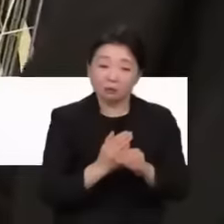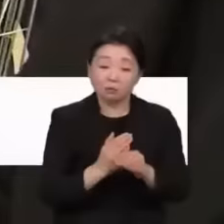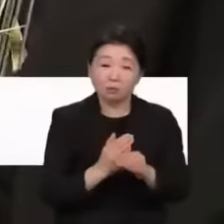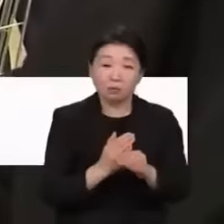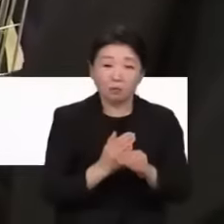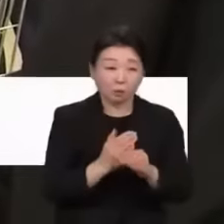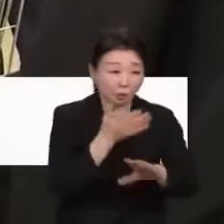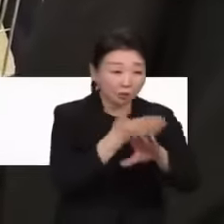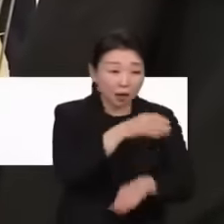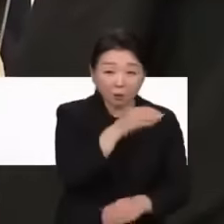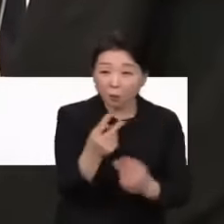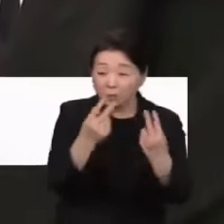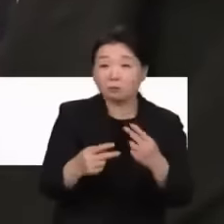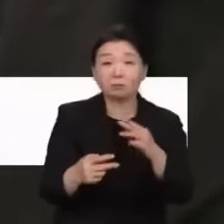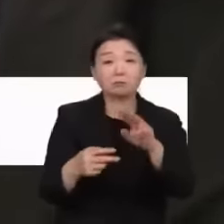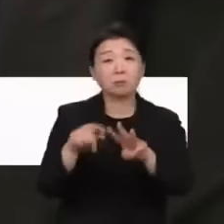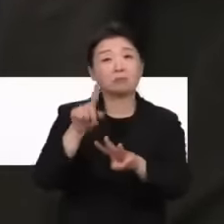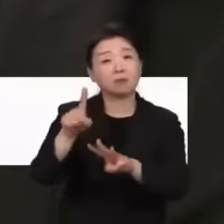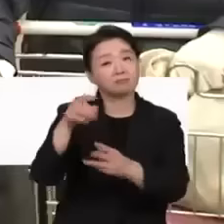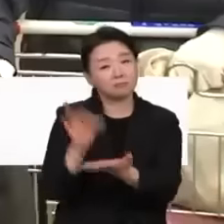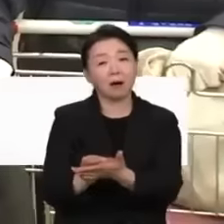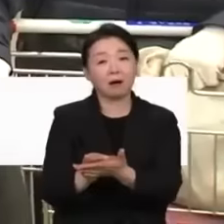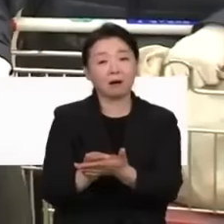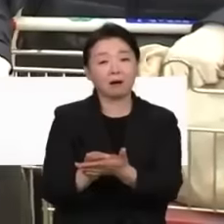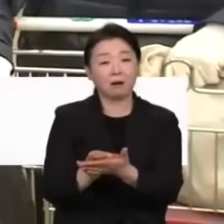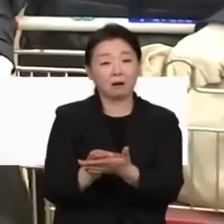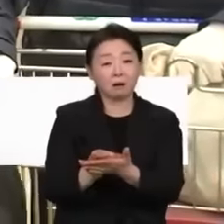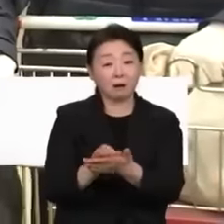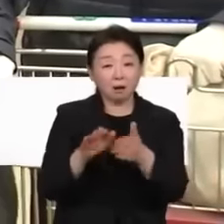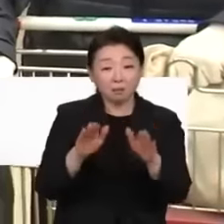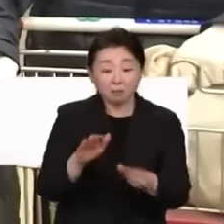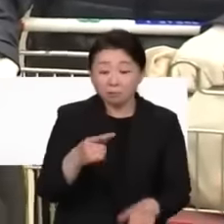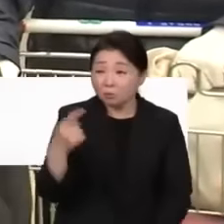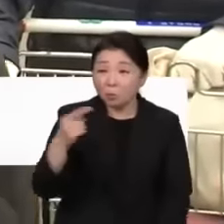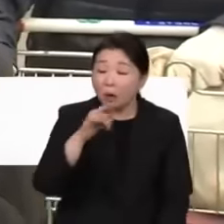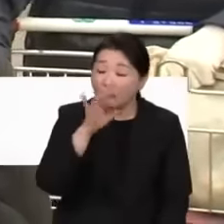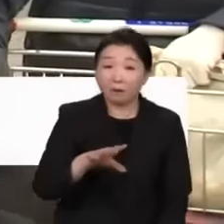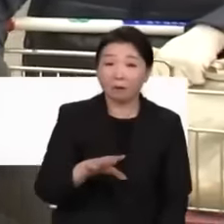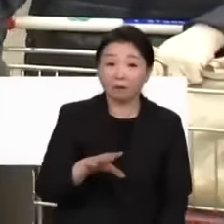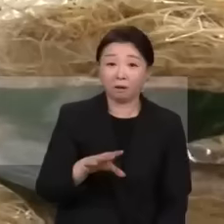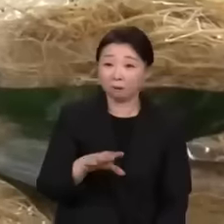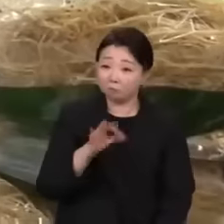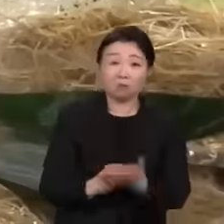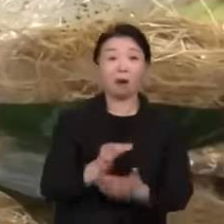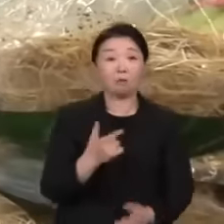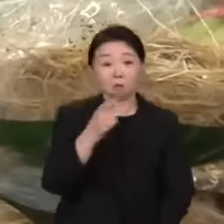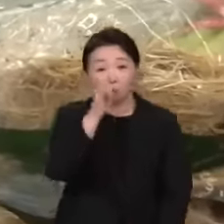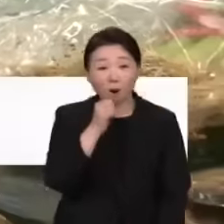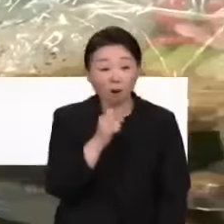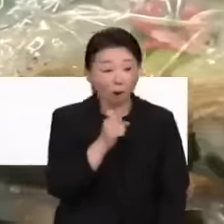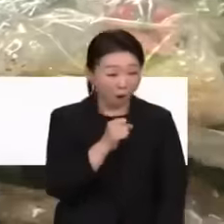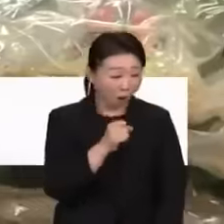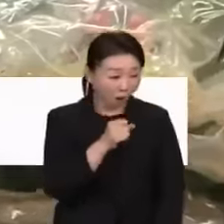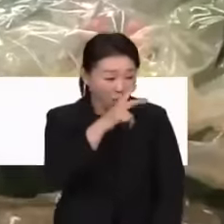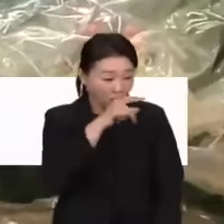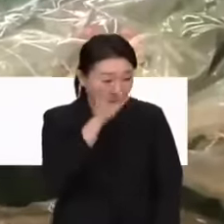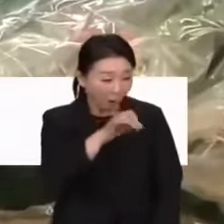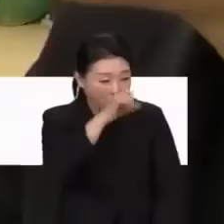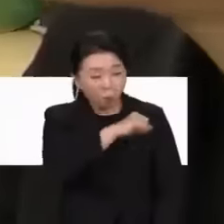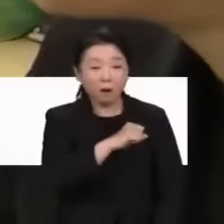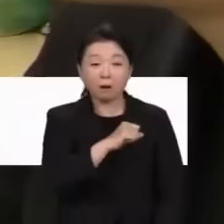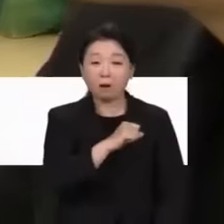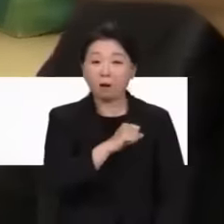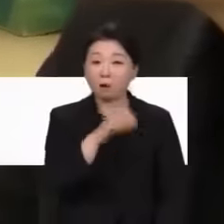되죠? 엄청 싸요. 근데 지금 이거 1,000원도 안 하잖아. 얼마나 싸요, 이거? 품질도 좋고 다 좋고 가격도